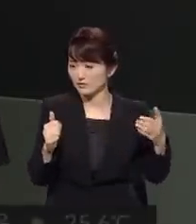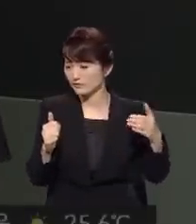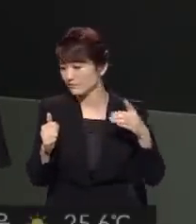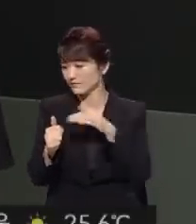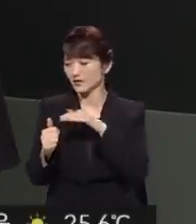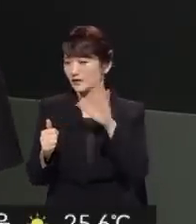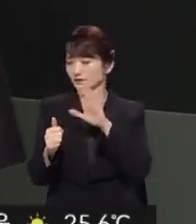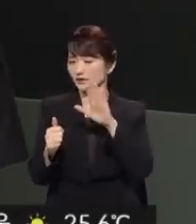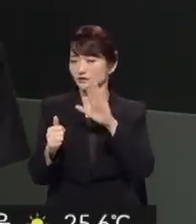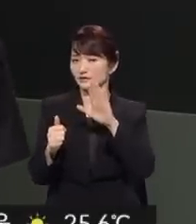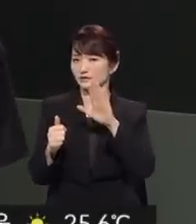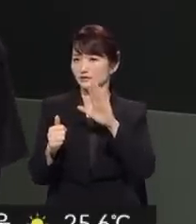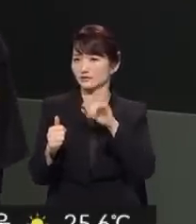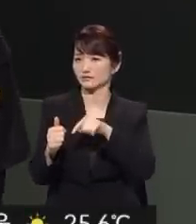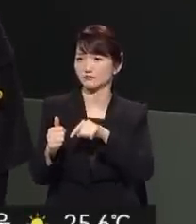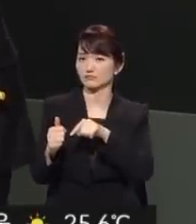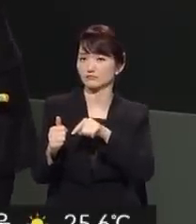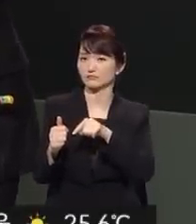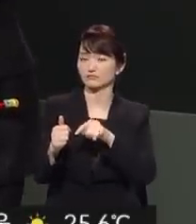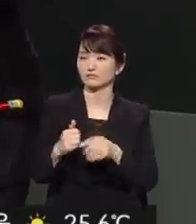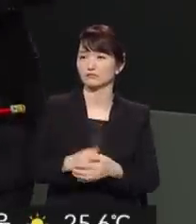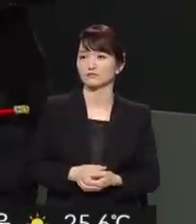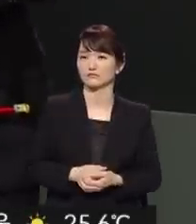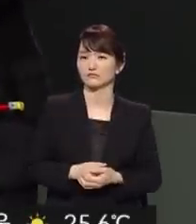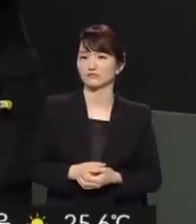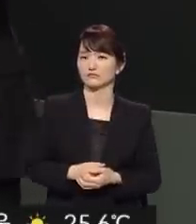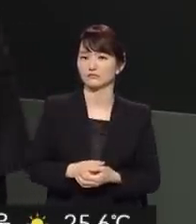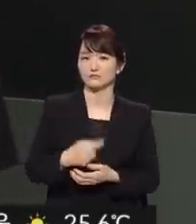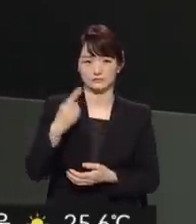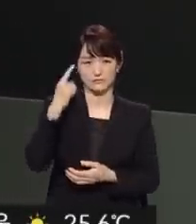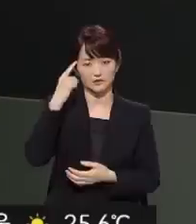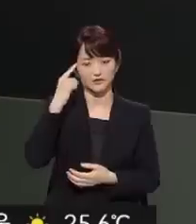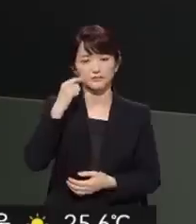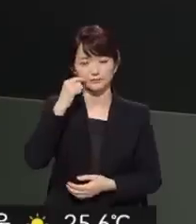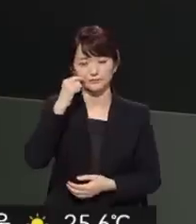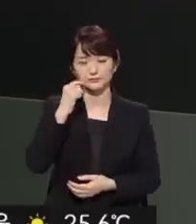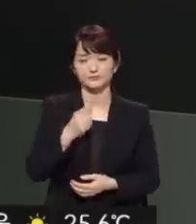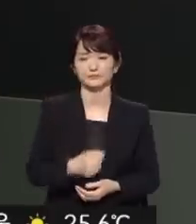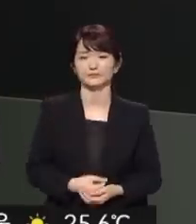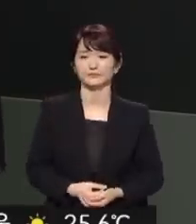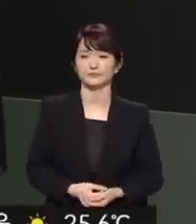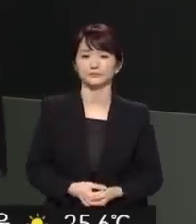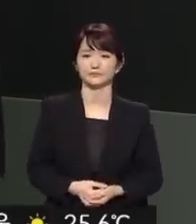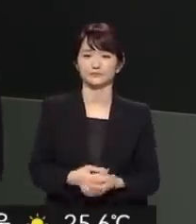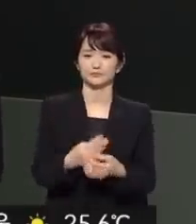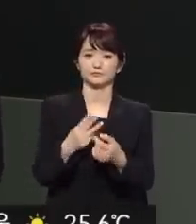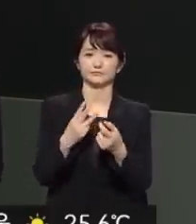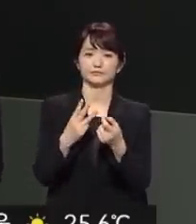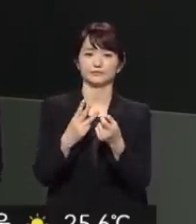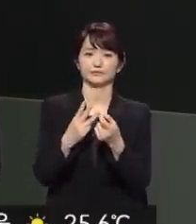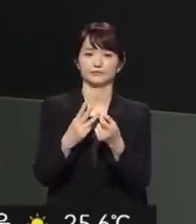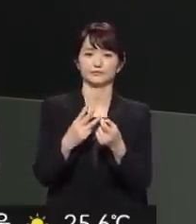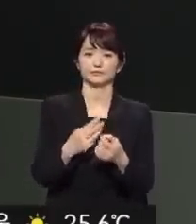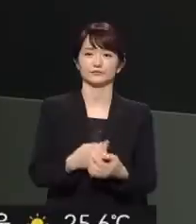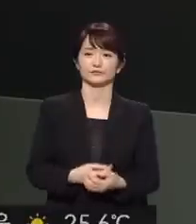뭐 낮다 그렇게 뭐 단정할 수는 없는 노릇이죠. 자, 다음 뉴스 이어갈게요.